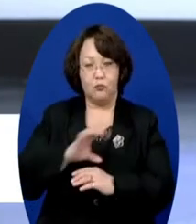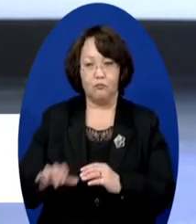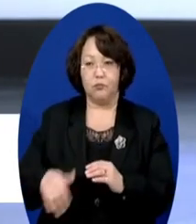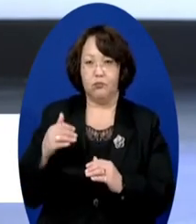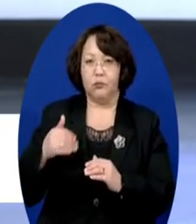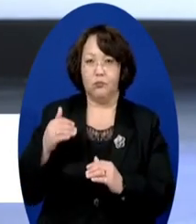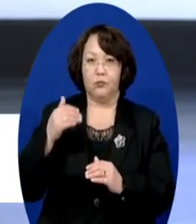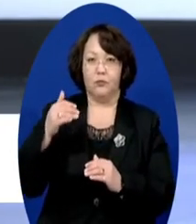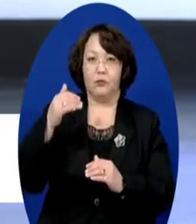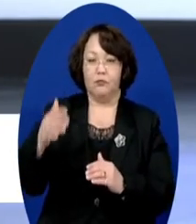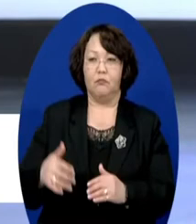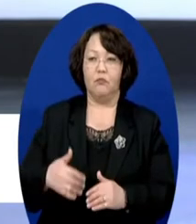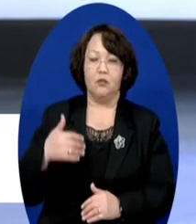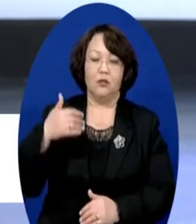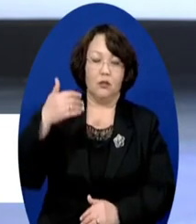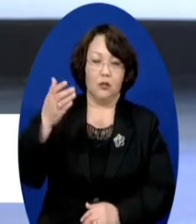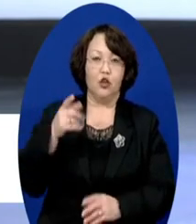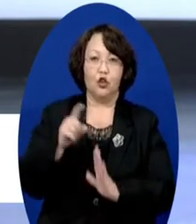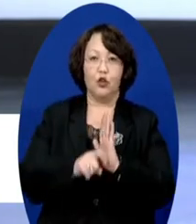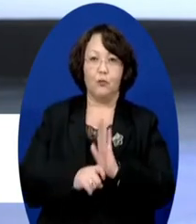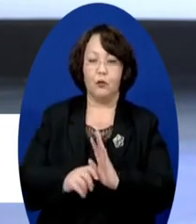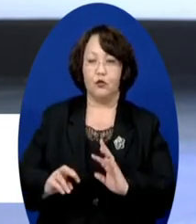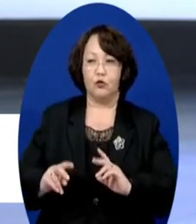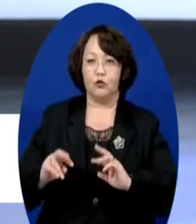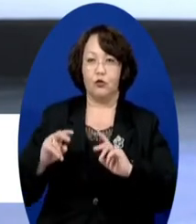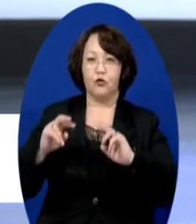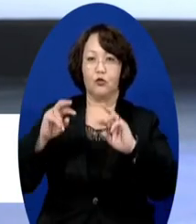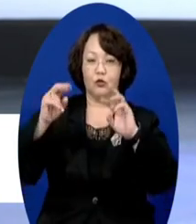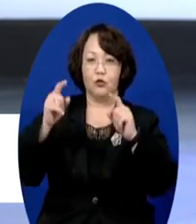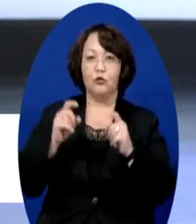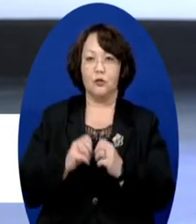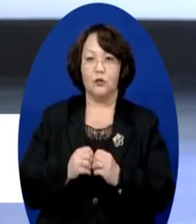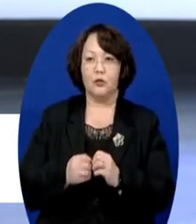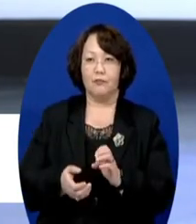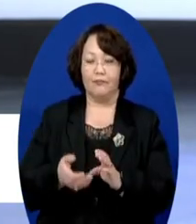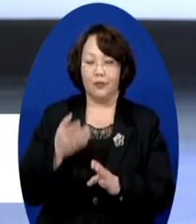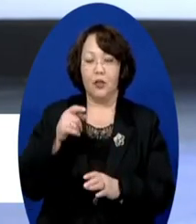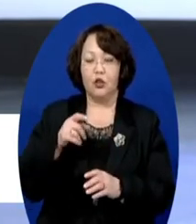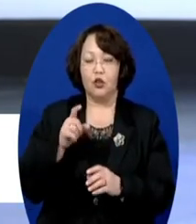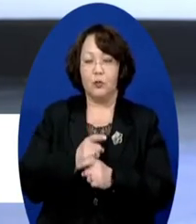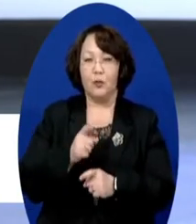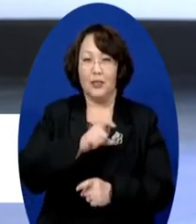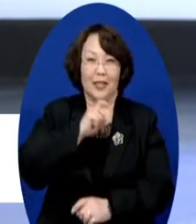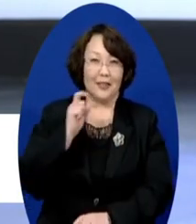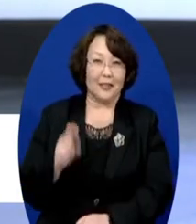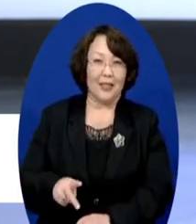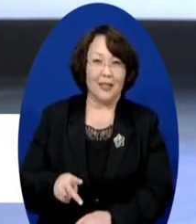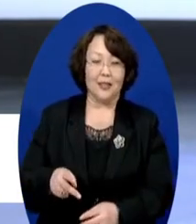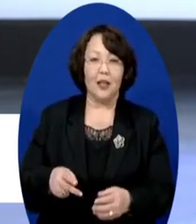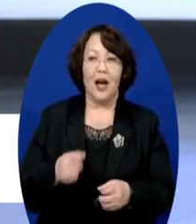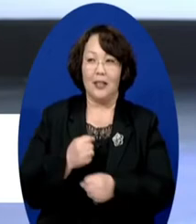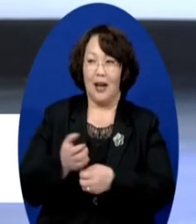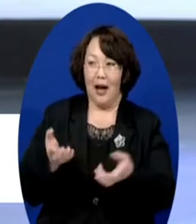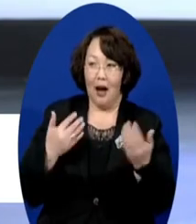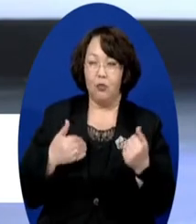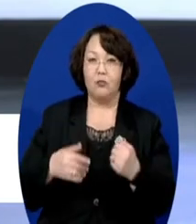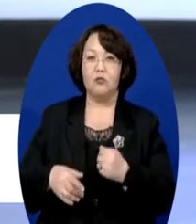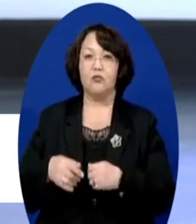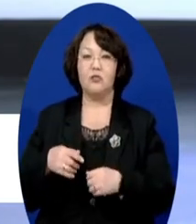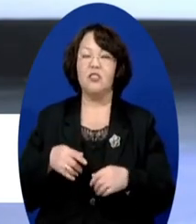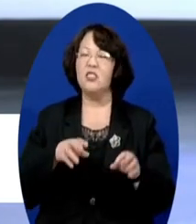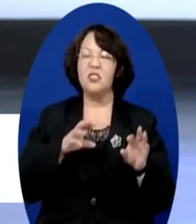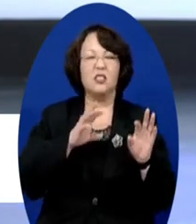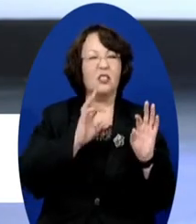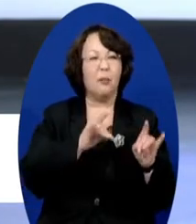түвшний сургуультууга ингээд хөрвөөд явдаг. Хөтөлбөр нэг хүн хөрвөгчэйдэг. Яг хөдөлмөрийн зах зээлийн эрэлт нийлүүлэлтэд уялдаад яг хүний тухайн